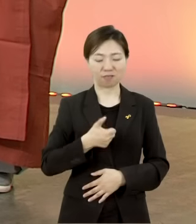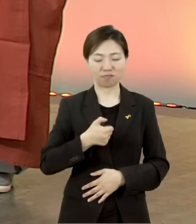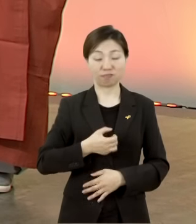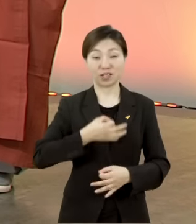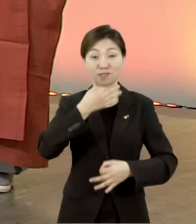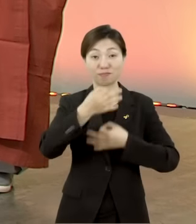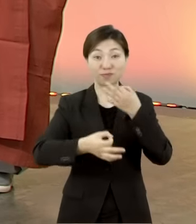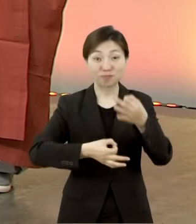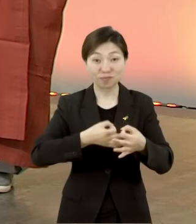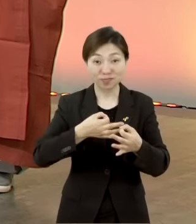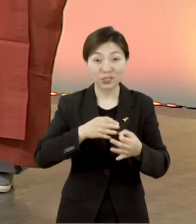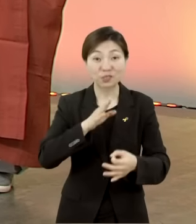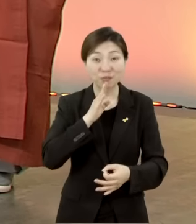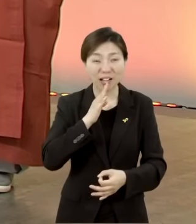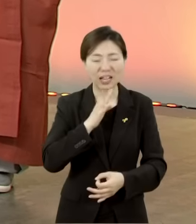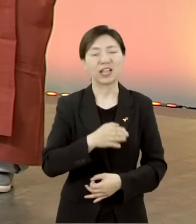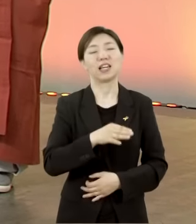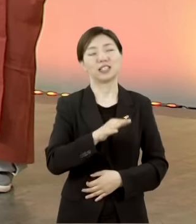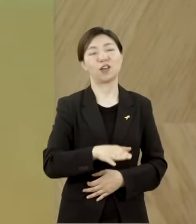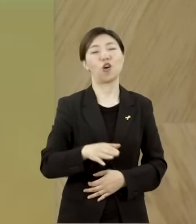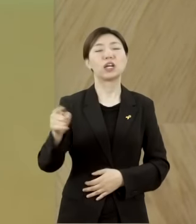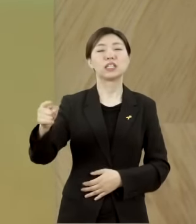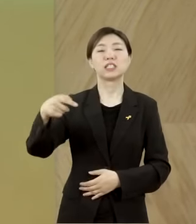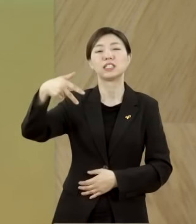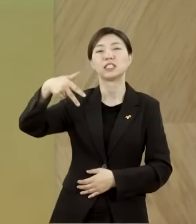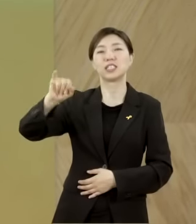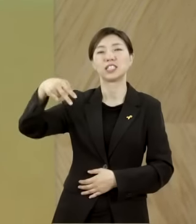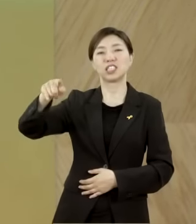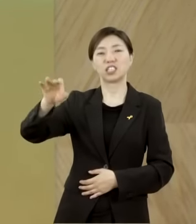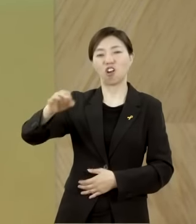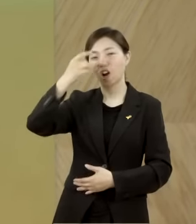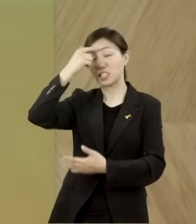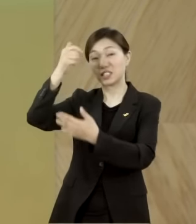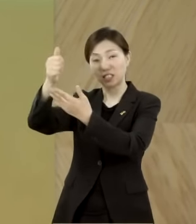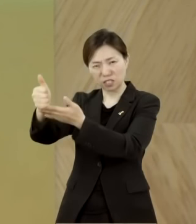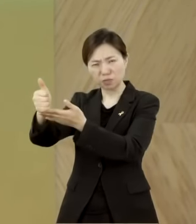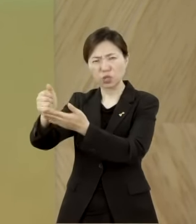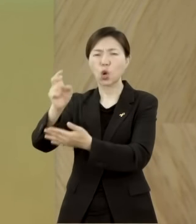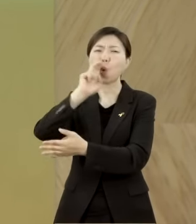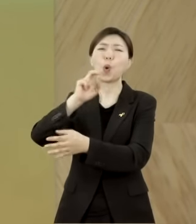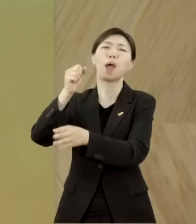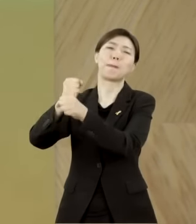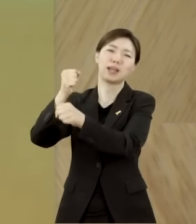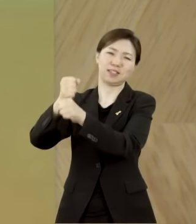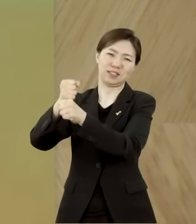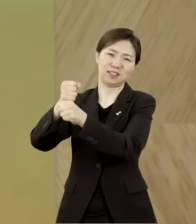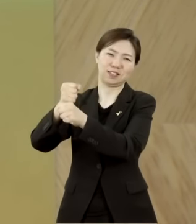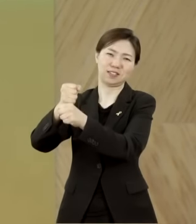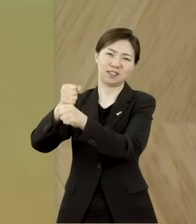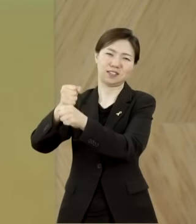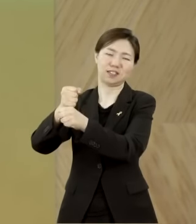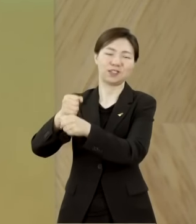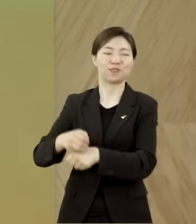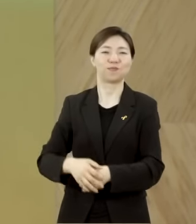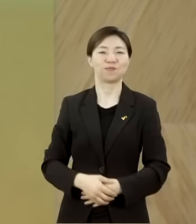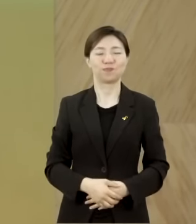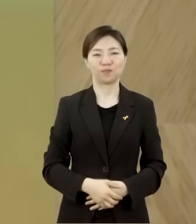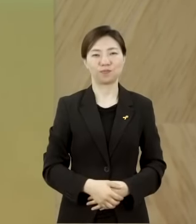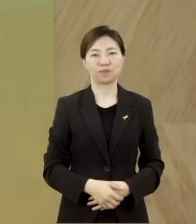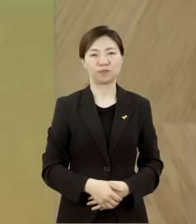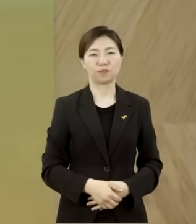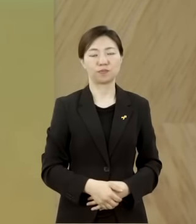또 염불 행자습니까 그래서 아미타 서곡이라는 또 아주 멋진 곡을